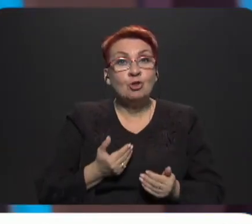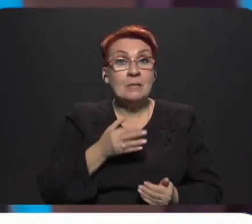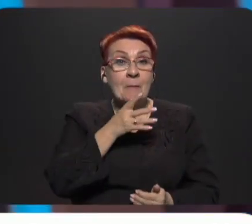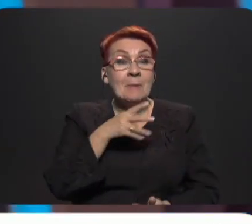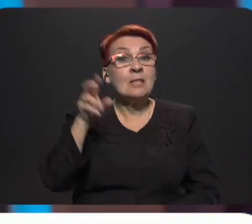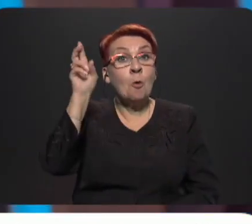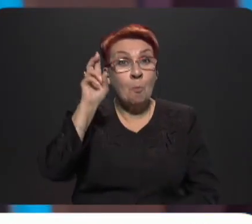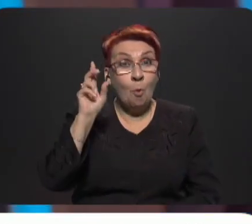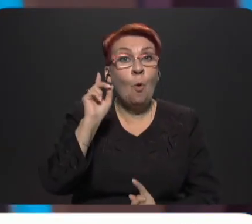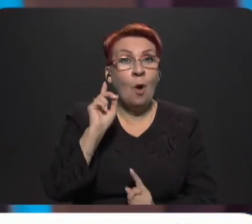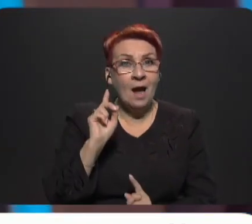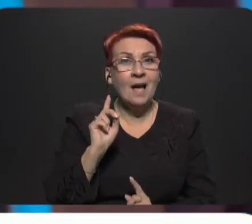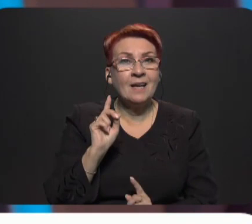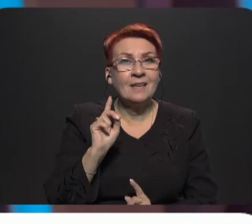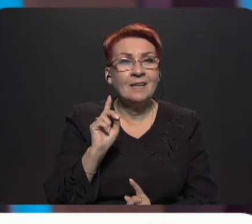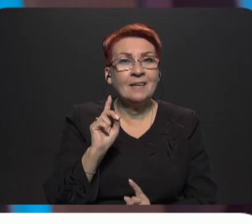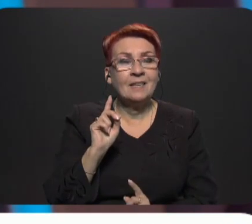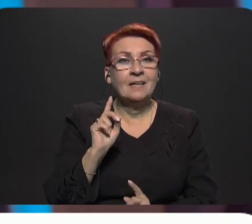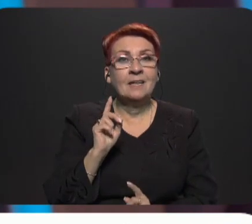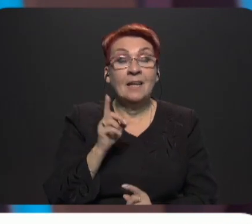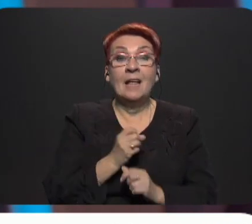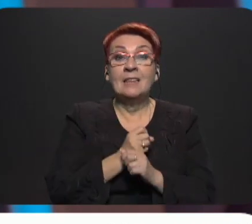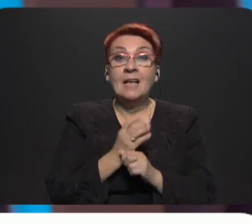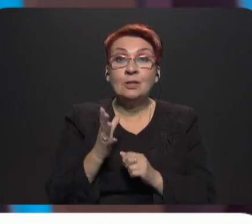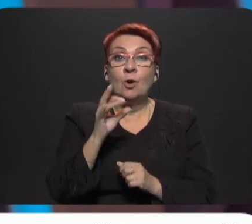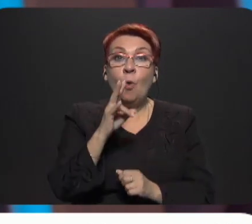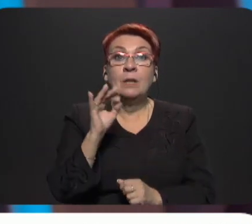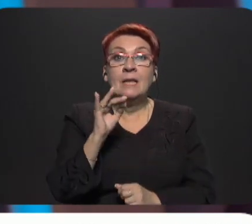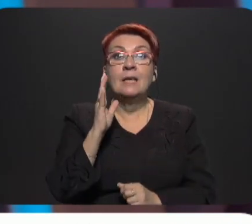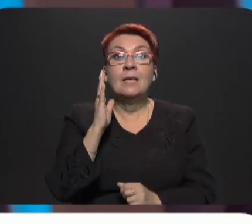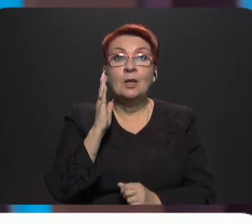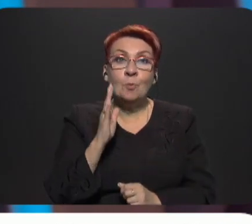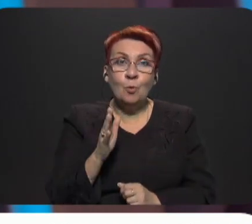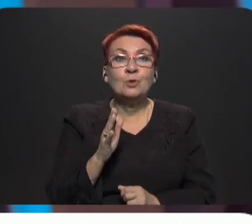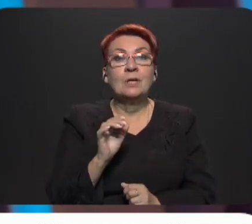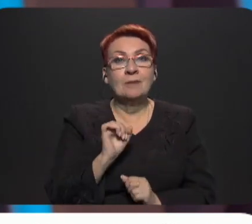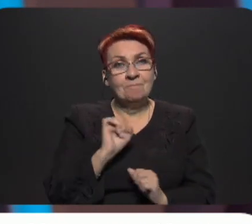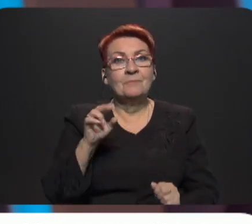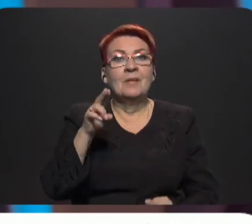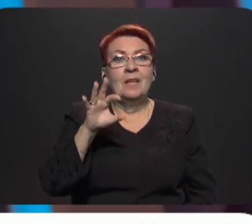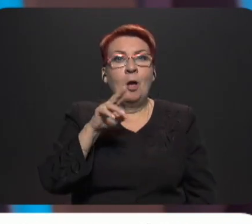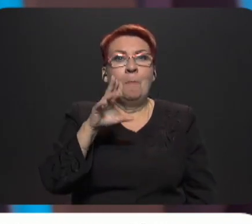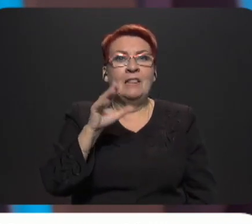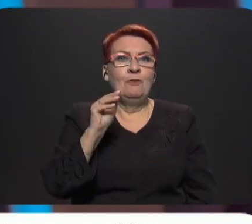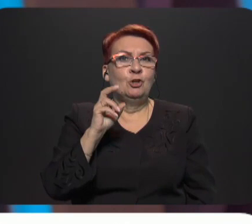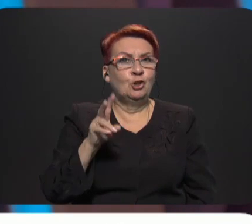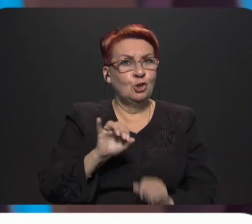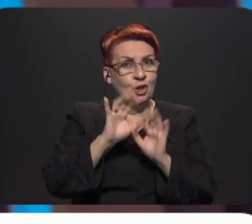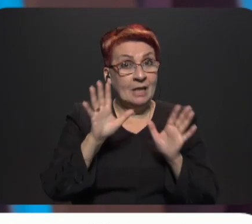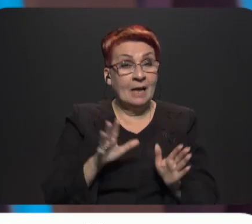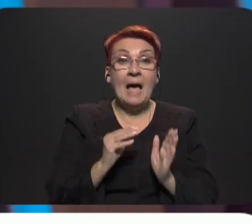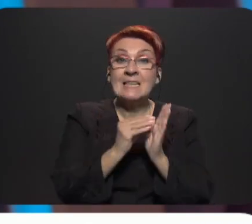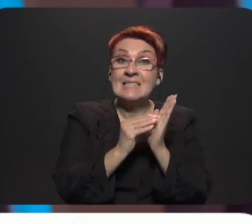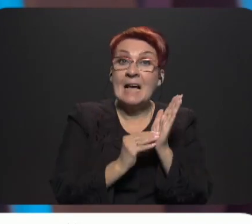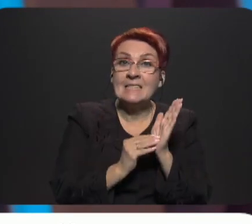моментах Бога, вот, настолько он и будет подвижник. Но ведь статистика